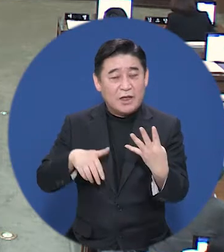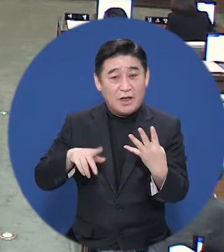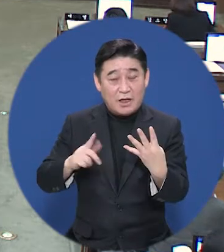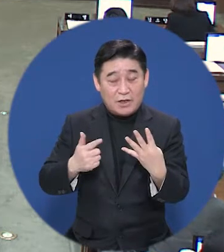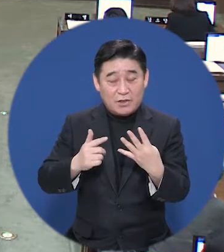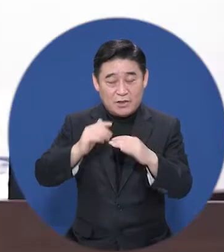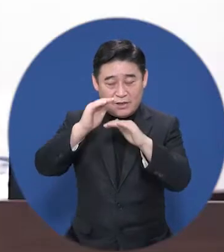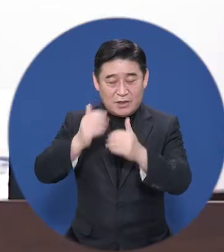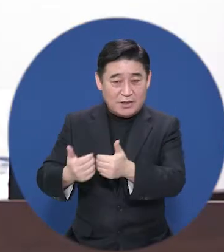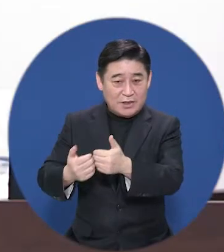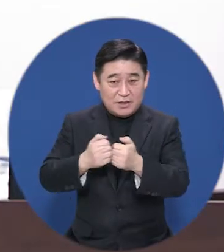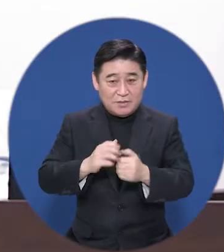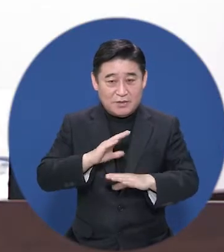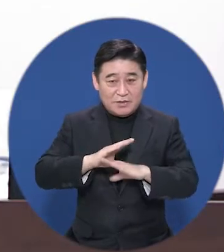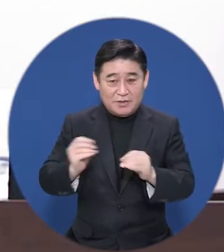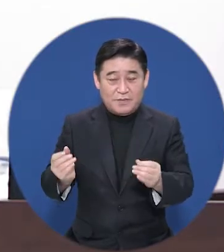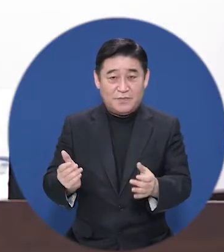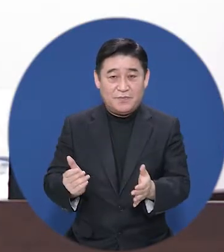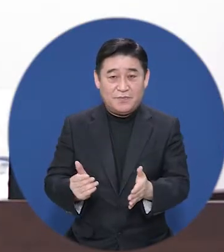안건을 심의 처리했습니다.